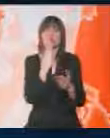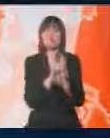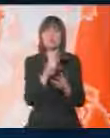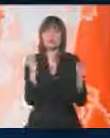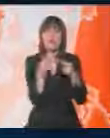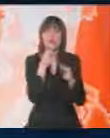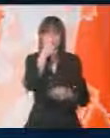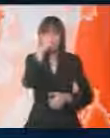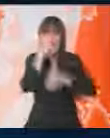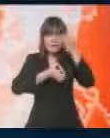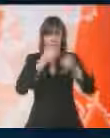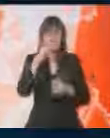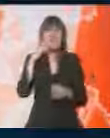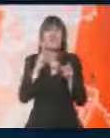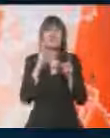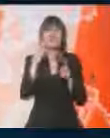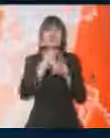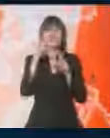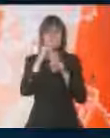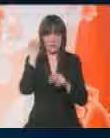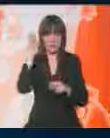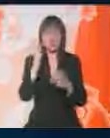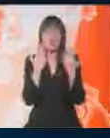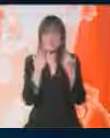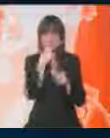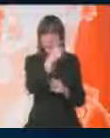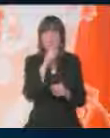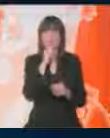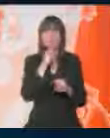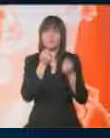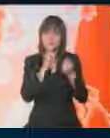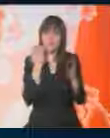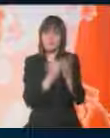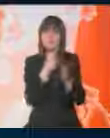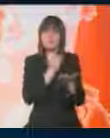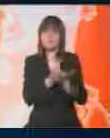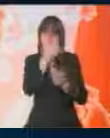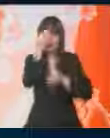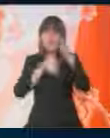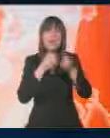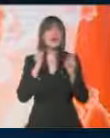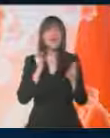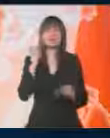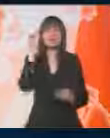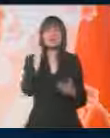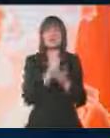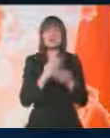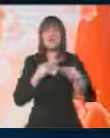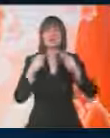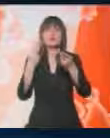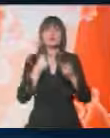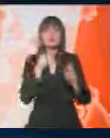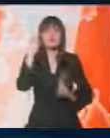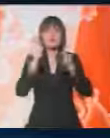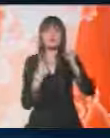jedna istraga EULEX-a koja je već najavio da ukoliko se pruži novi dokazi će tu istragu isprovesti. Kakva će poruka biti poslata